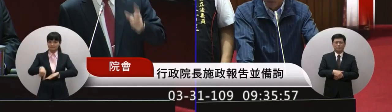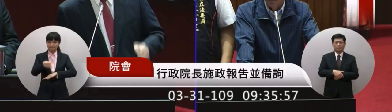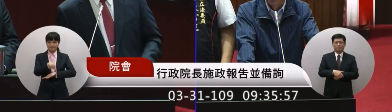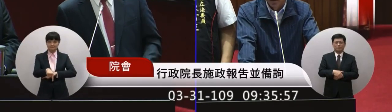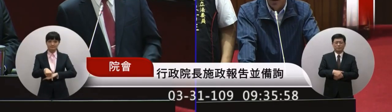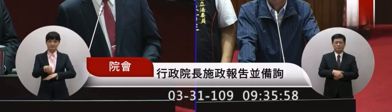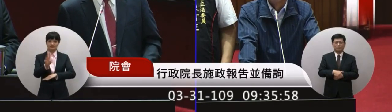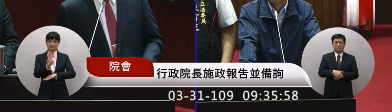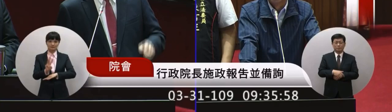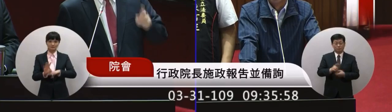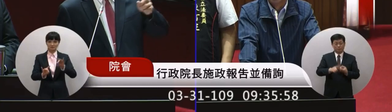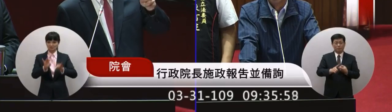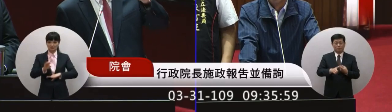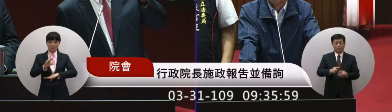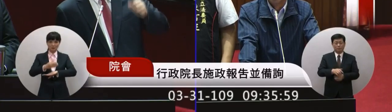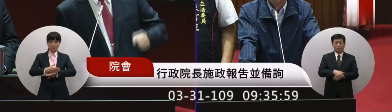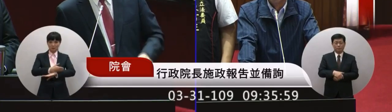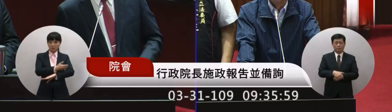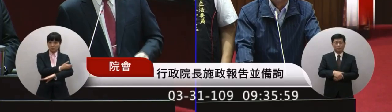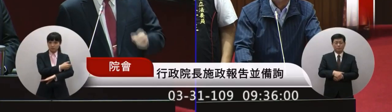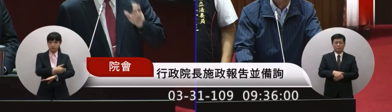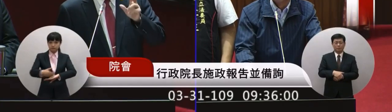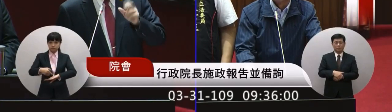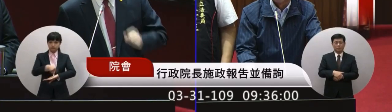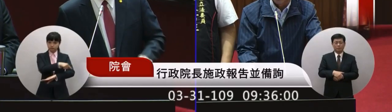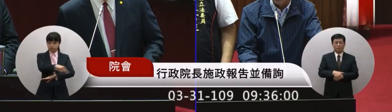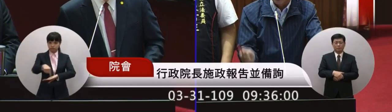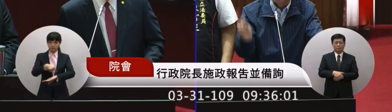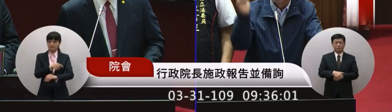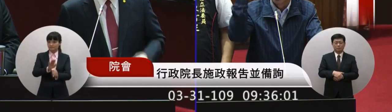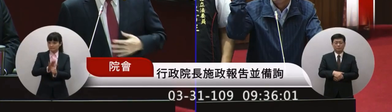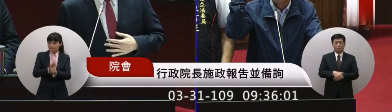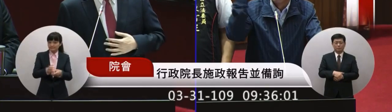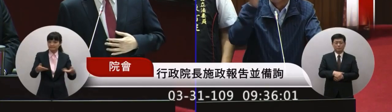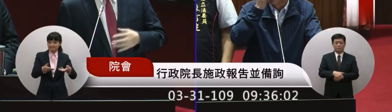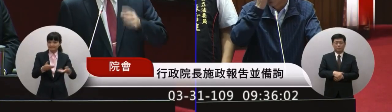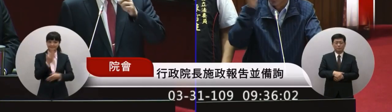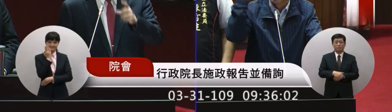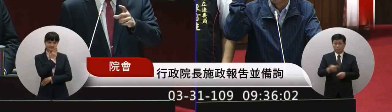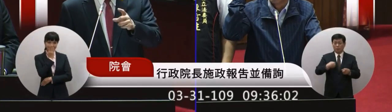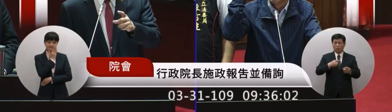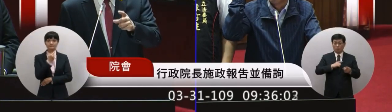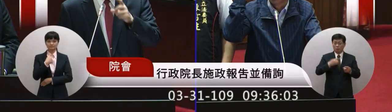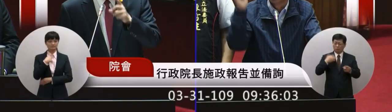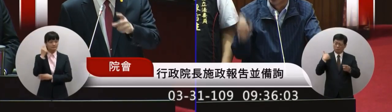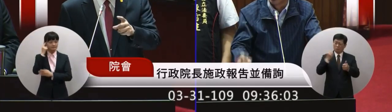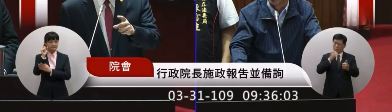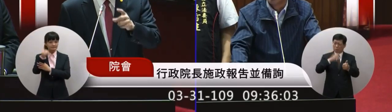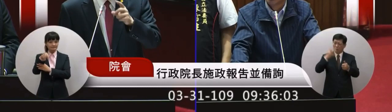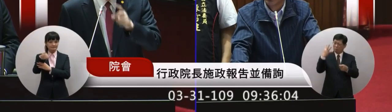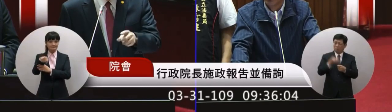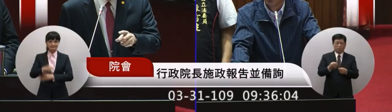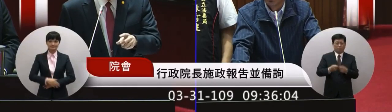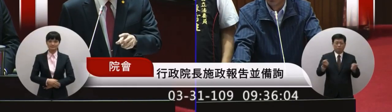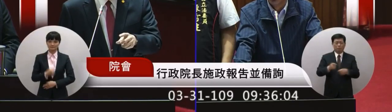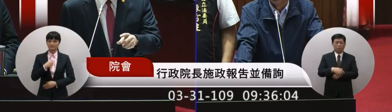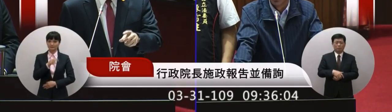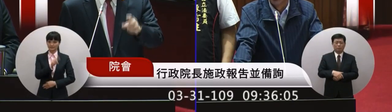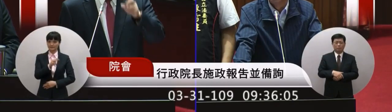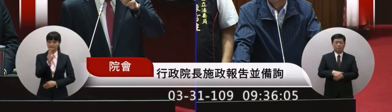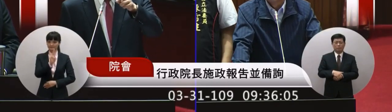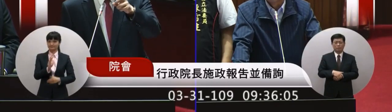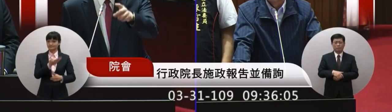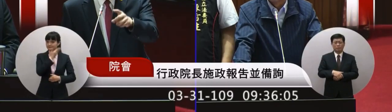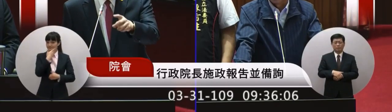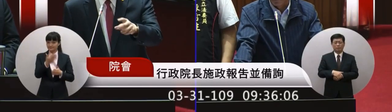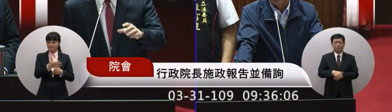这好代志哦。 对哦， 安尼来当优化咱这个景观，这我同意。 这我会来请 水利署来